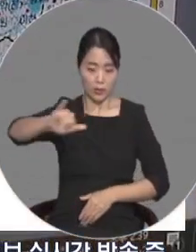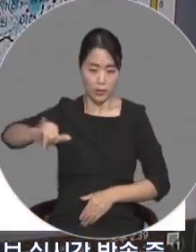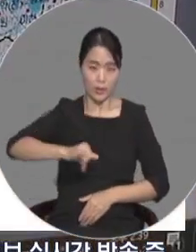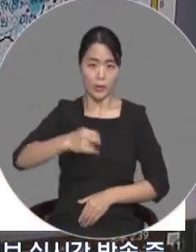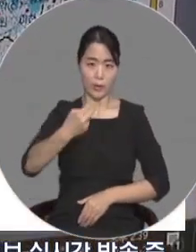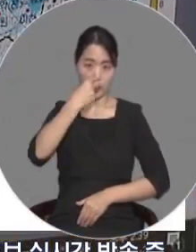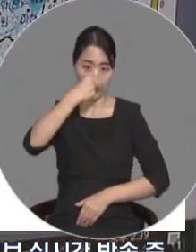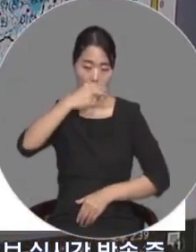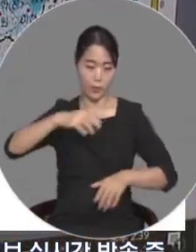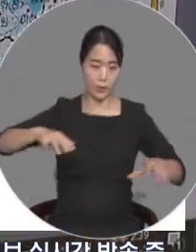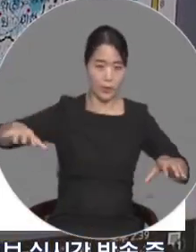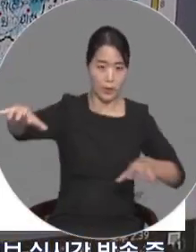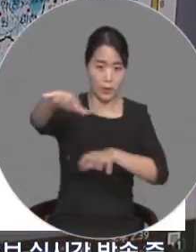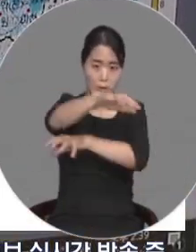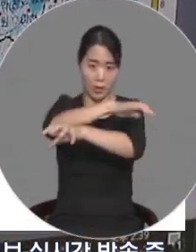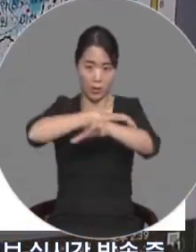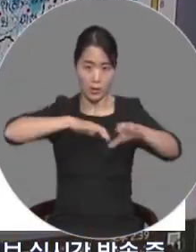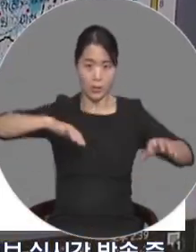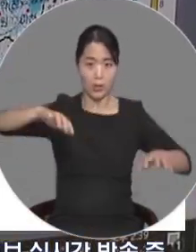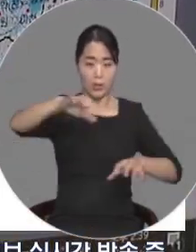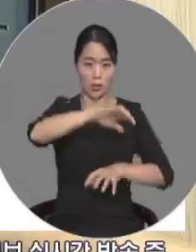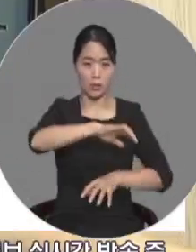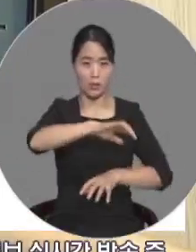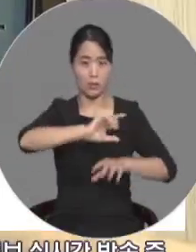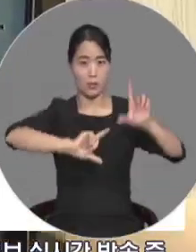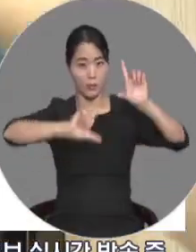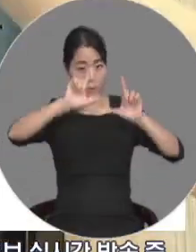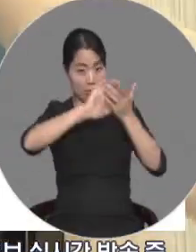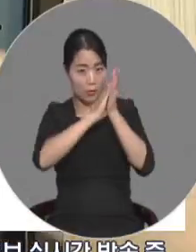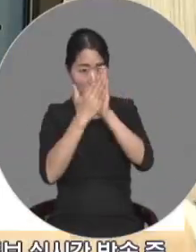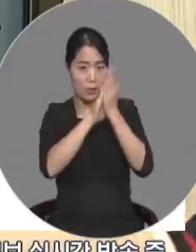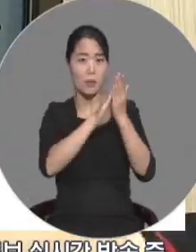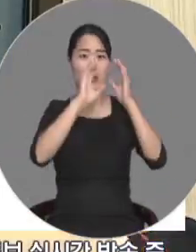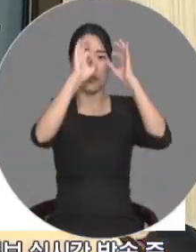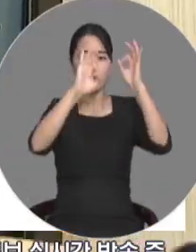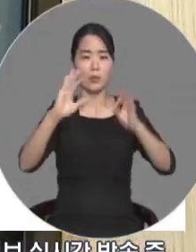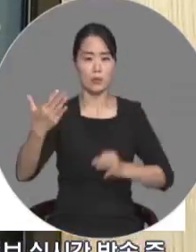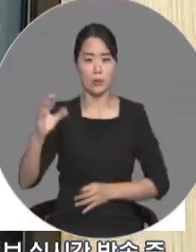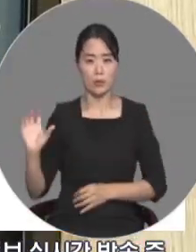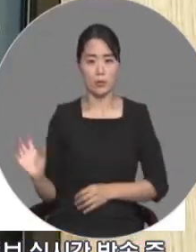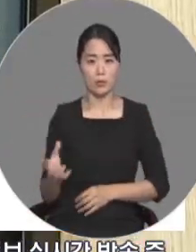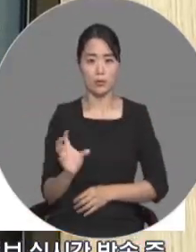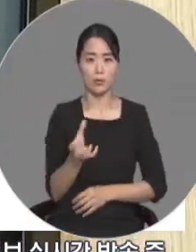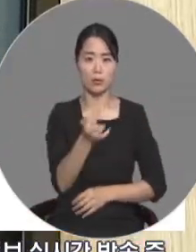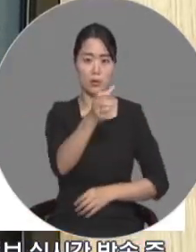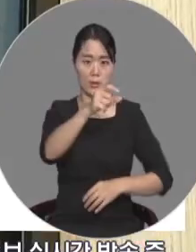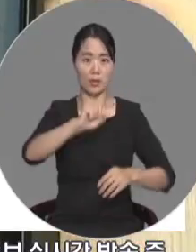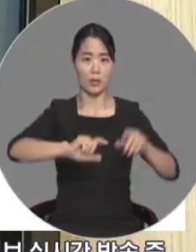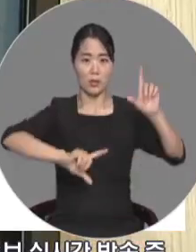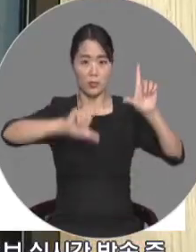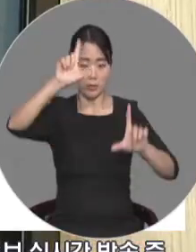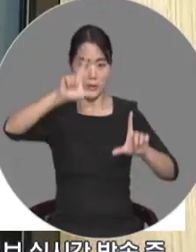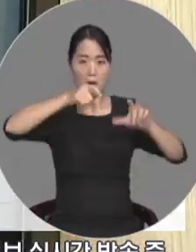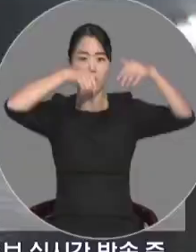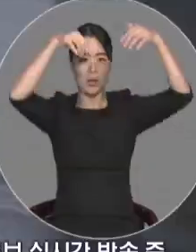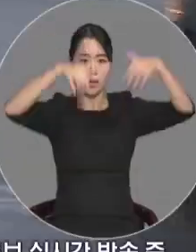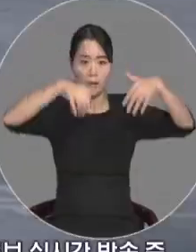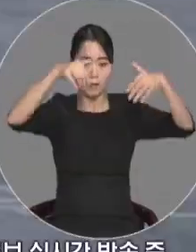있는 정체전선의 위치와 상태 변동성이 크고 주변 태풍의 발달 및 이동 경로에 따라서도 강수 상황이 변할 수